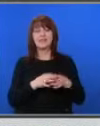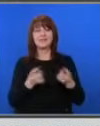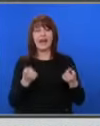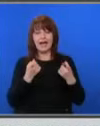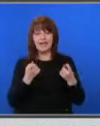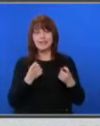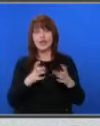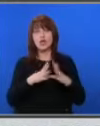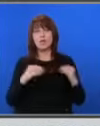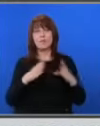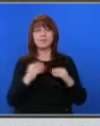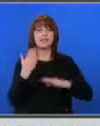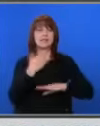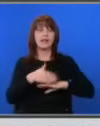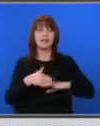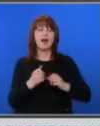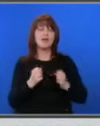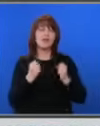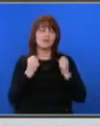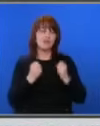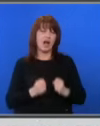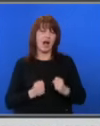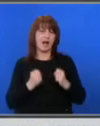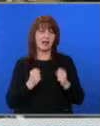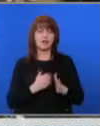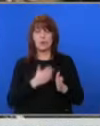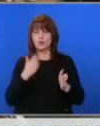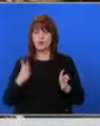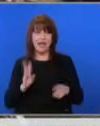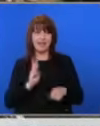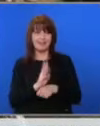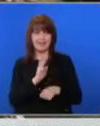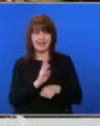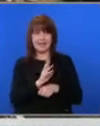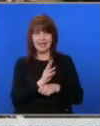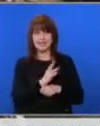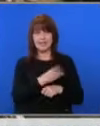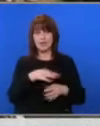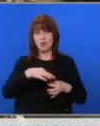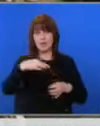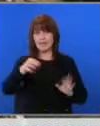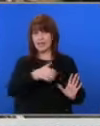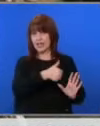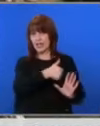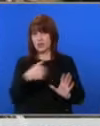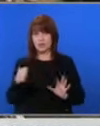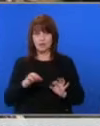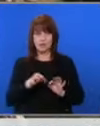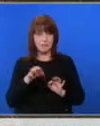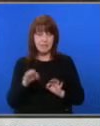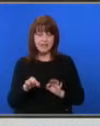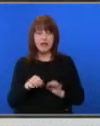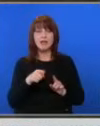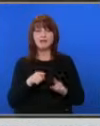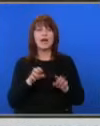граници. Много дълго чакан участък, 13 км и 600 метра, който ще